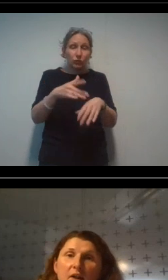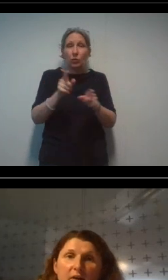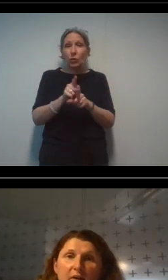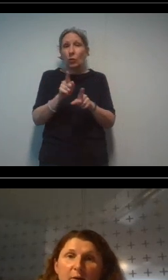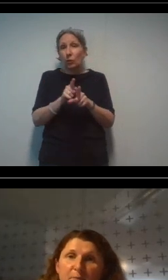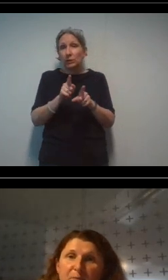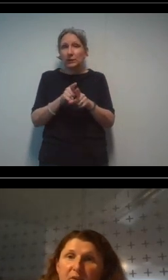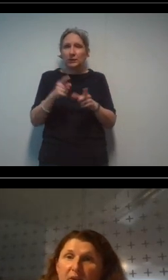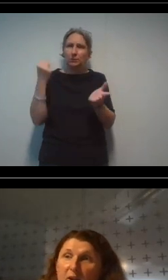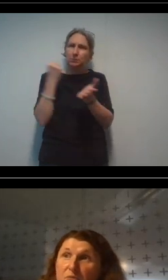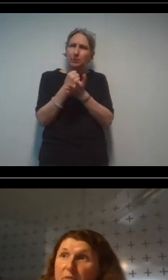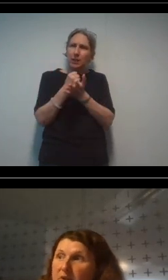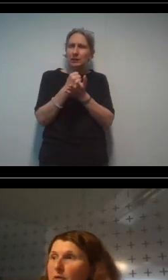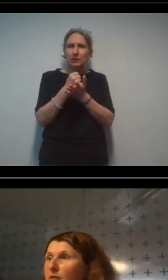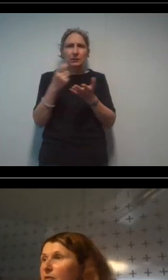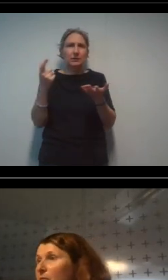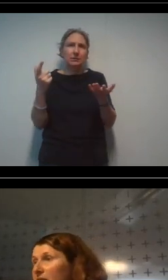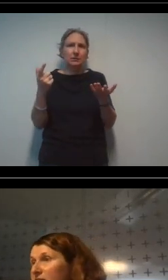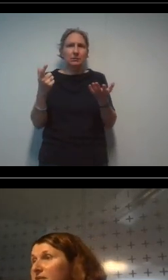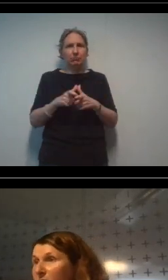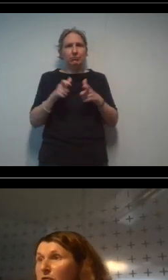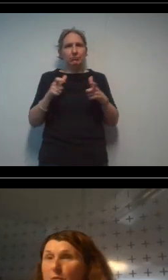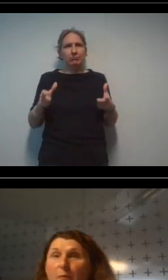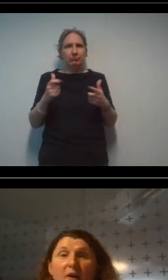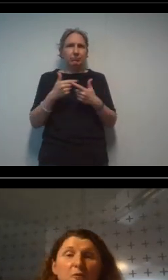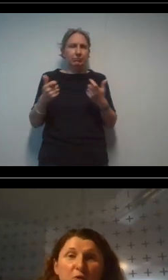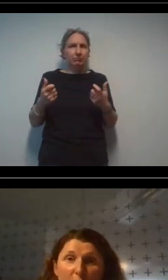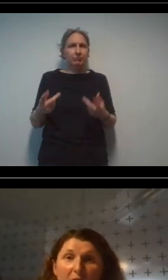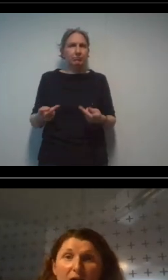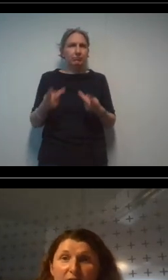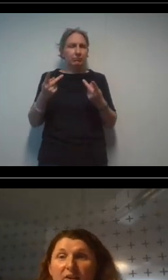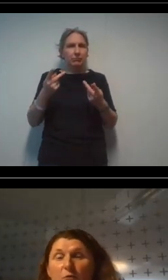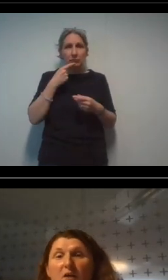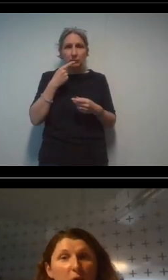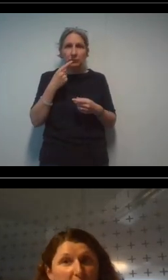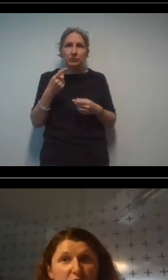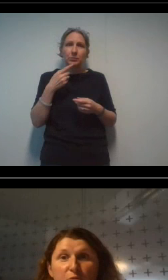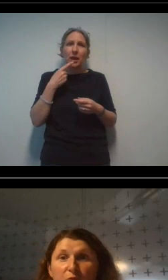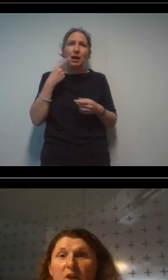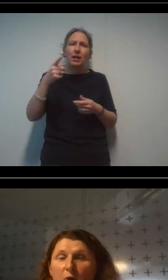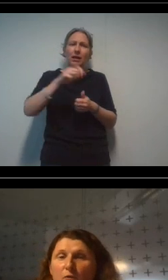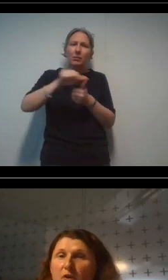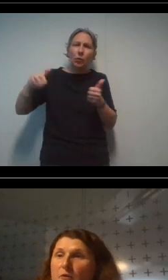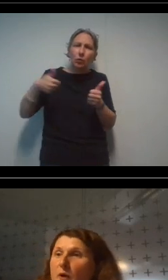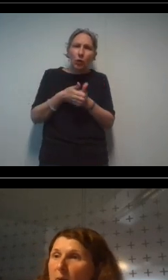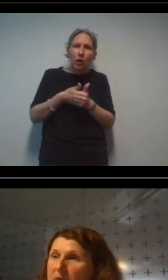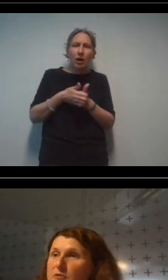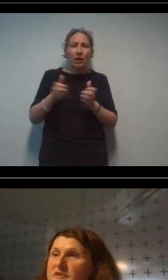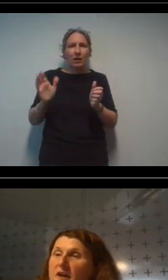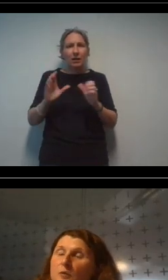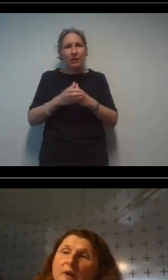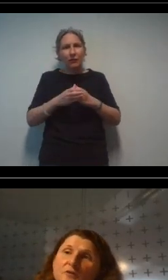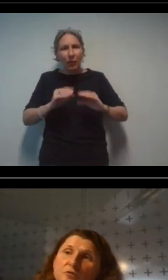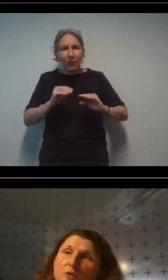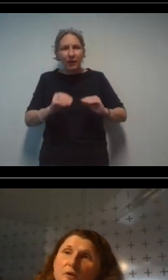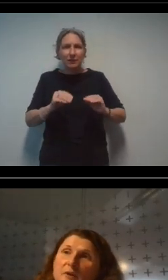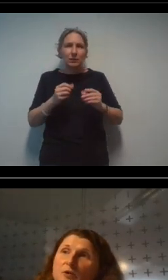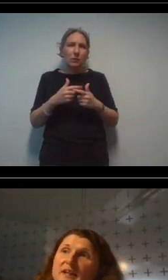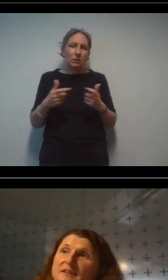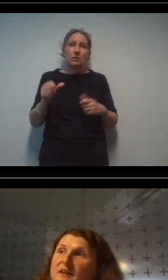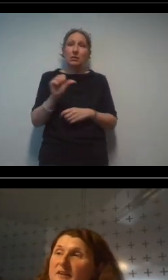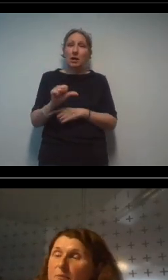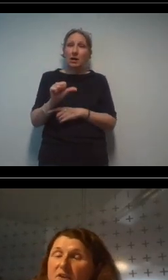employeur. Et puis, quand on parle de mentorat avec la formation, on voit que Arpège aussi accompagne